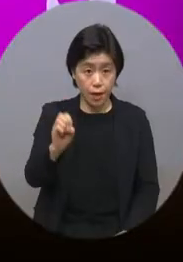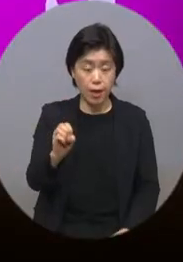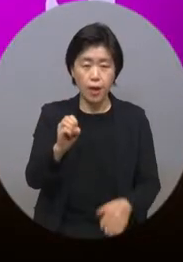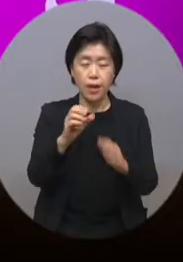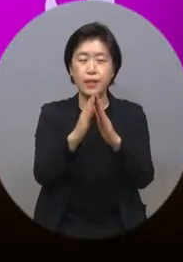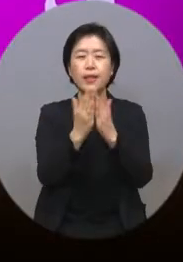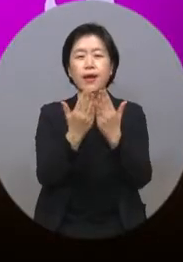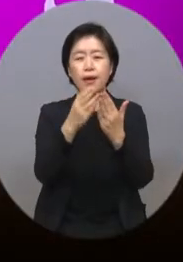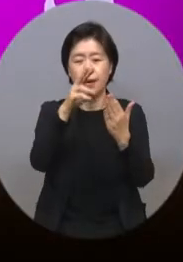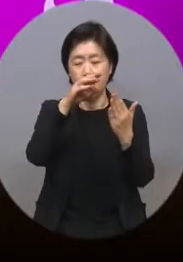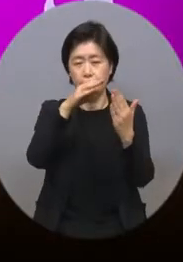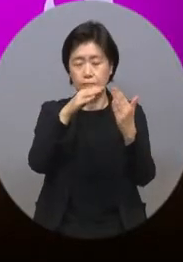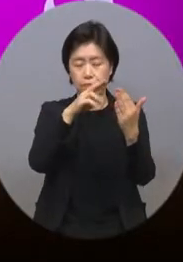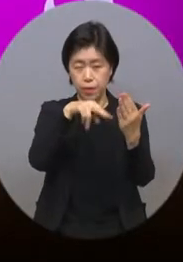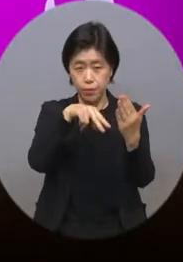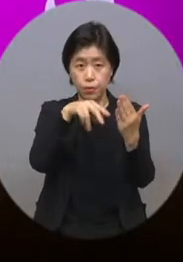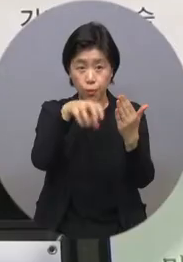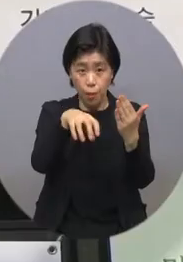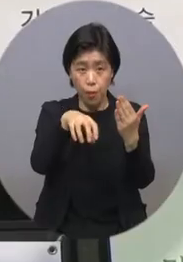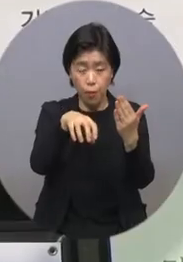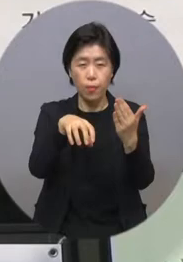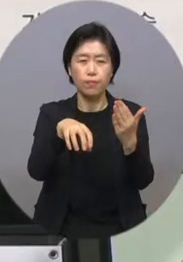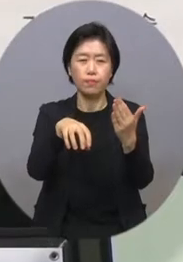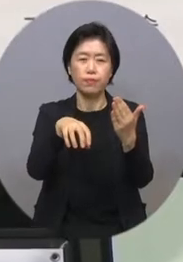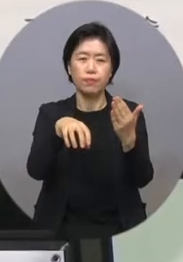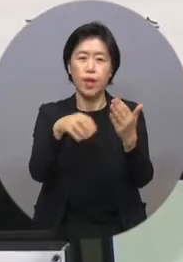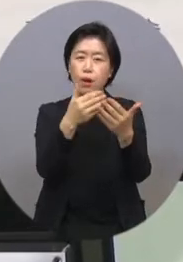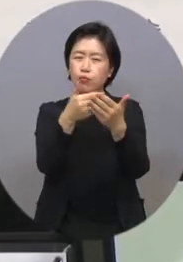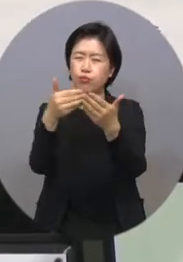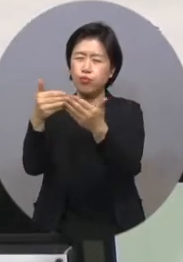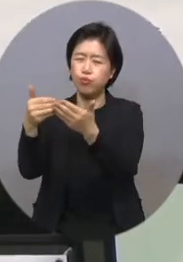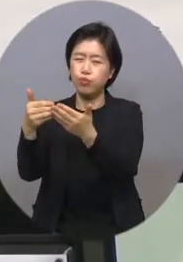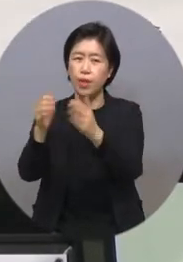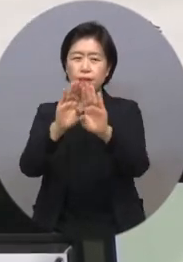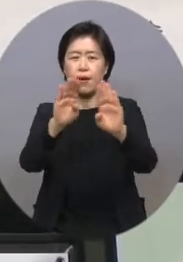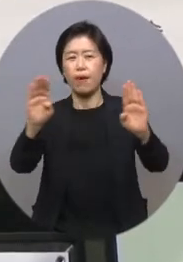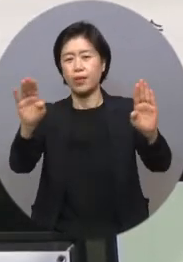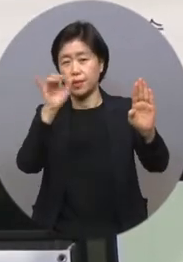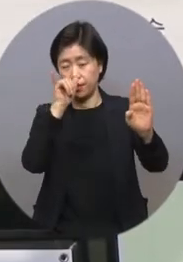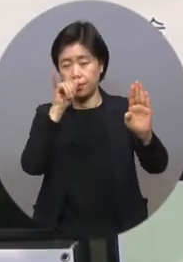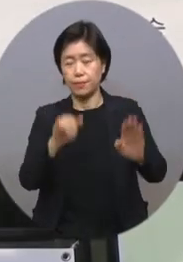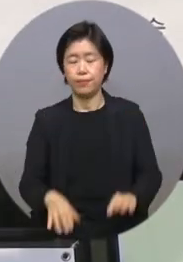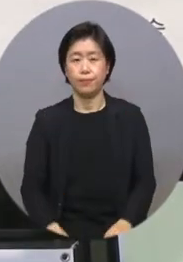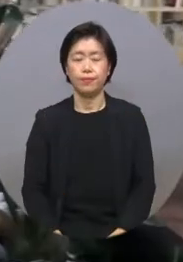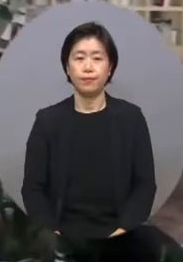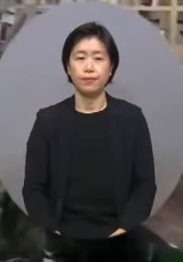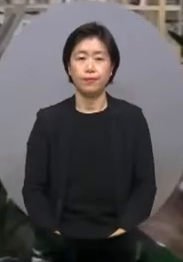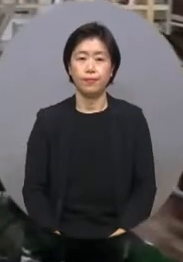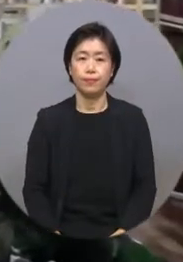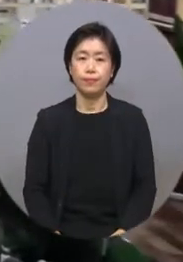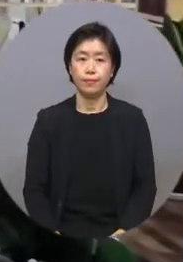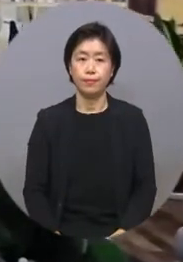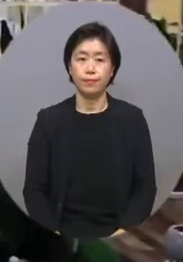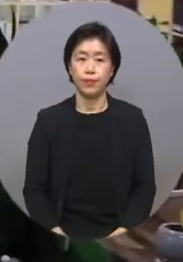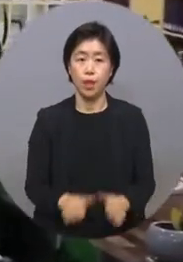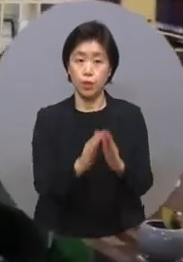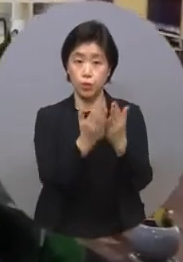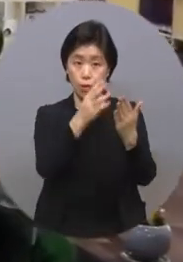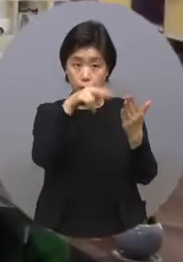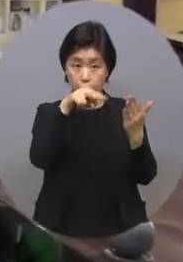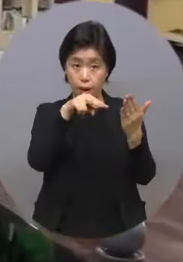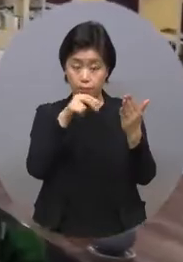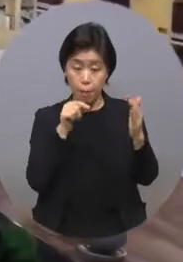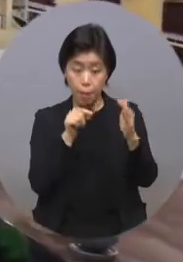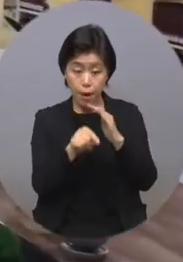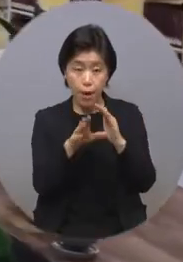지난달 11일부터 김선희 의 작가의 코로나 의령 전이 열리고 있습니다 도서관에 들어서자